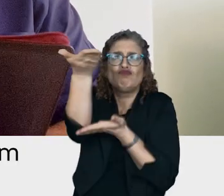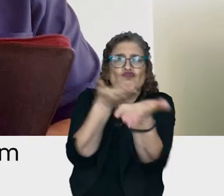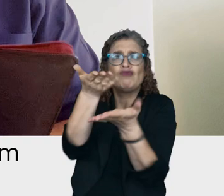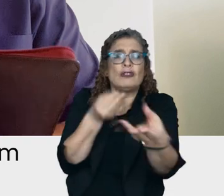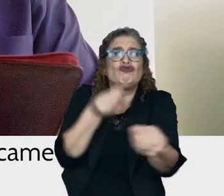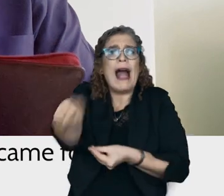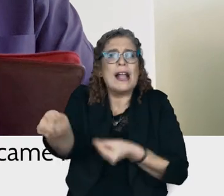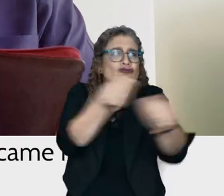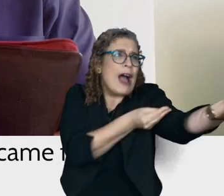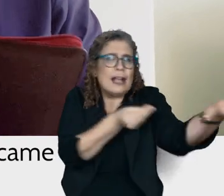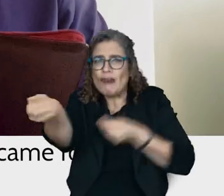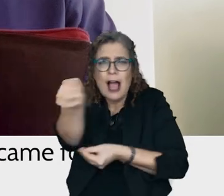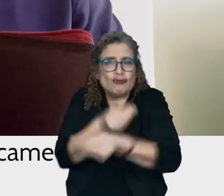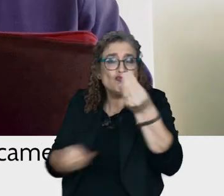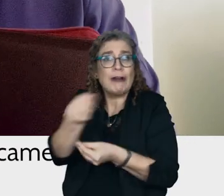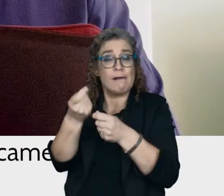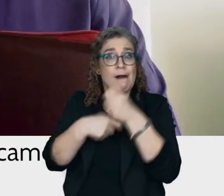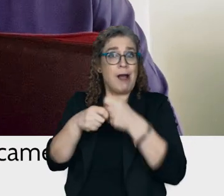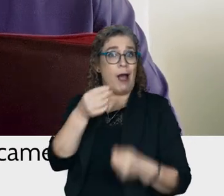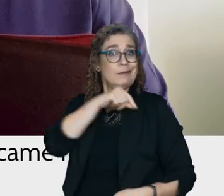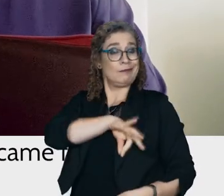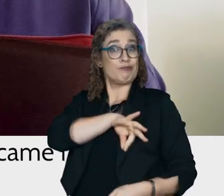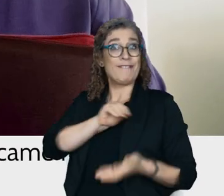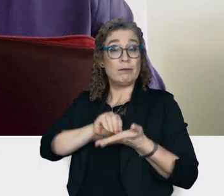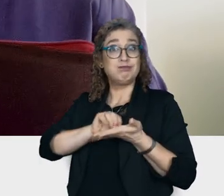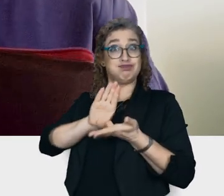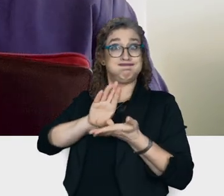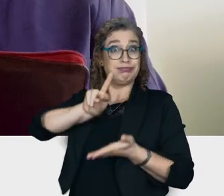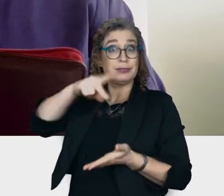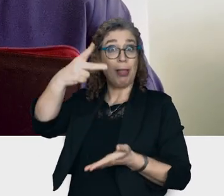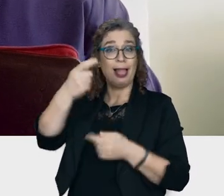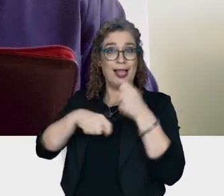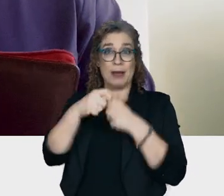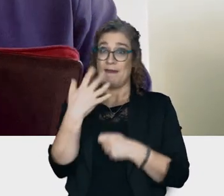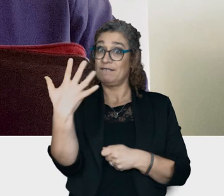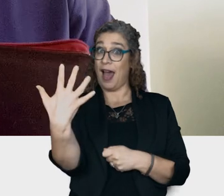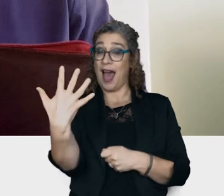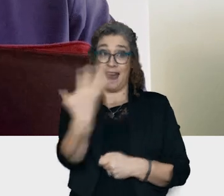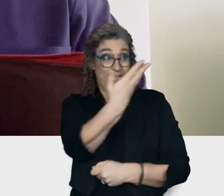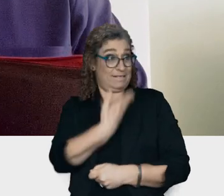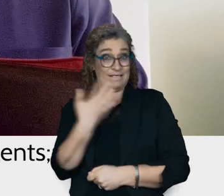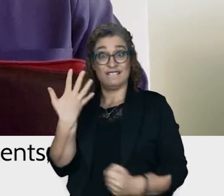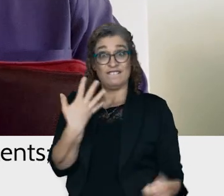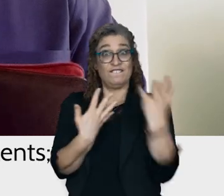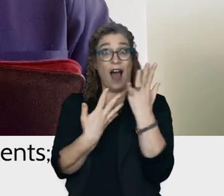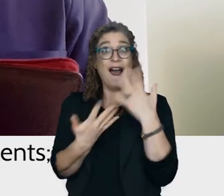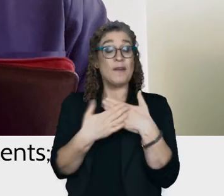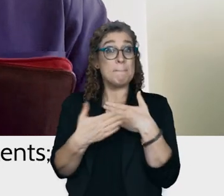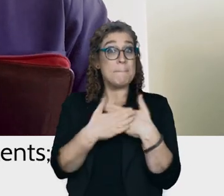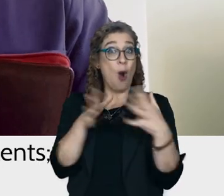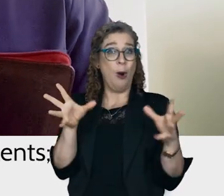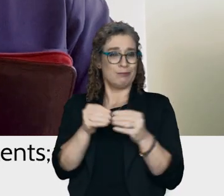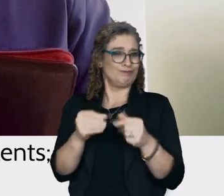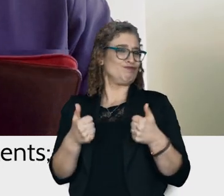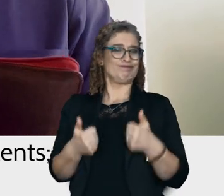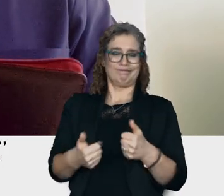العبيد وحاسبهم فجاء الذي أخذ الخمس وزنات وقدم خمس وزنات أخرى قائلا يا سيد خمس